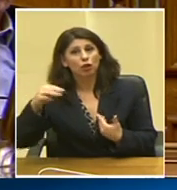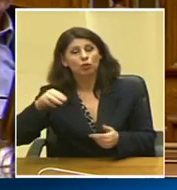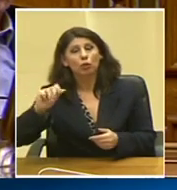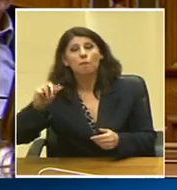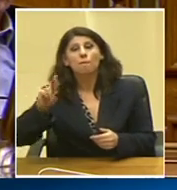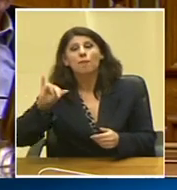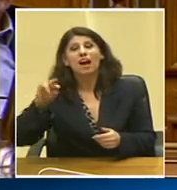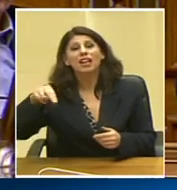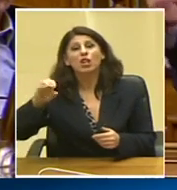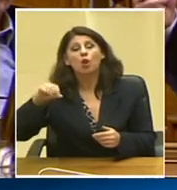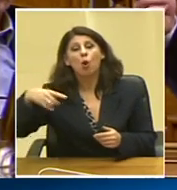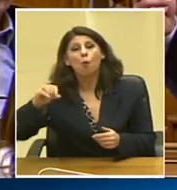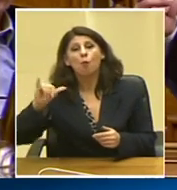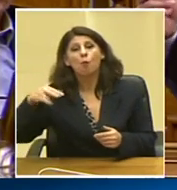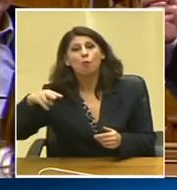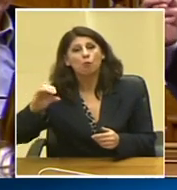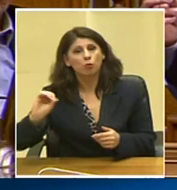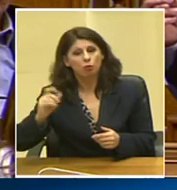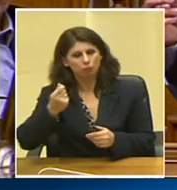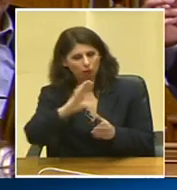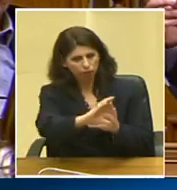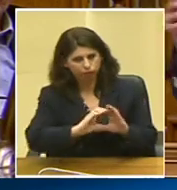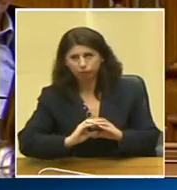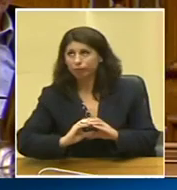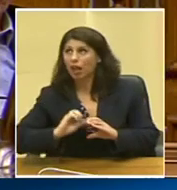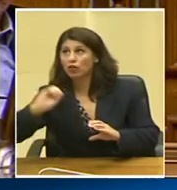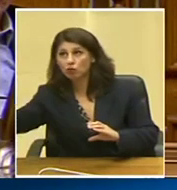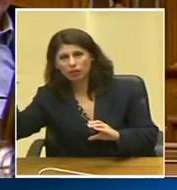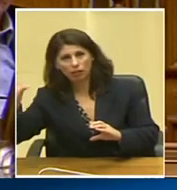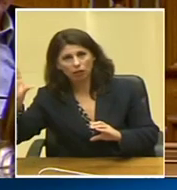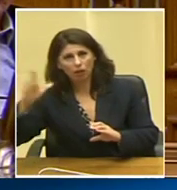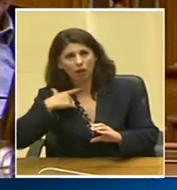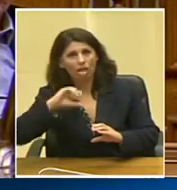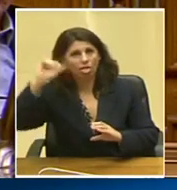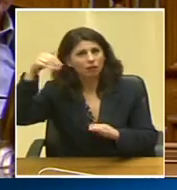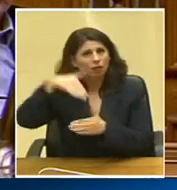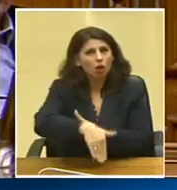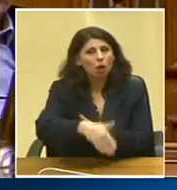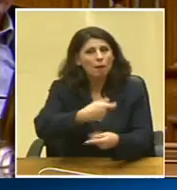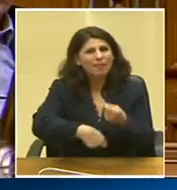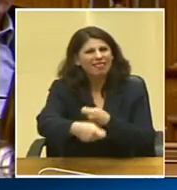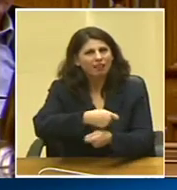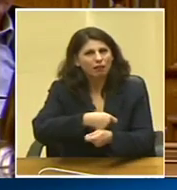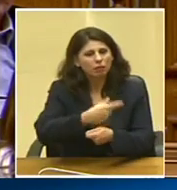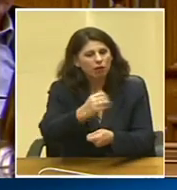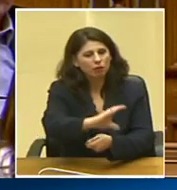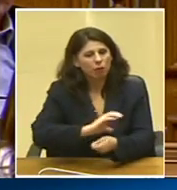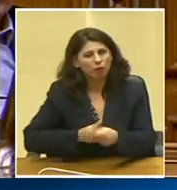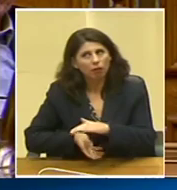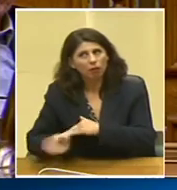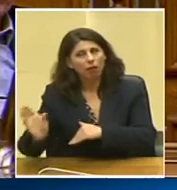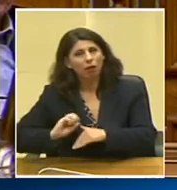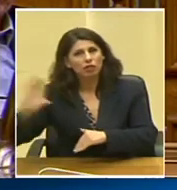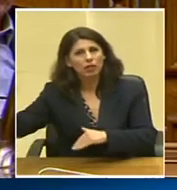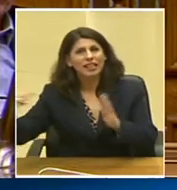αν θυμάστε, που έβγαλε τα λεφτά του στο εξωτερικό, ενώ χρεοκόπησε την επιχείρησή του και ήθελε να αφήσει